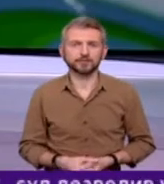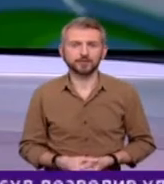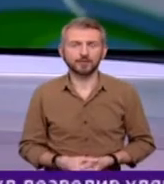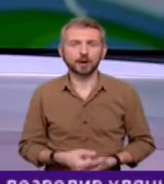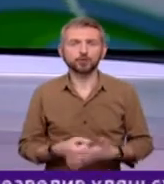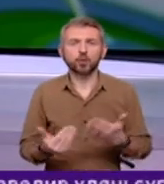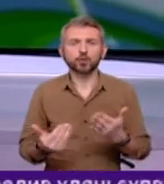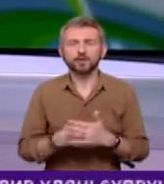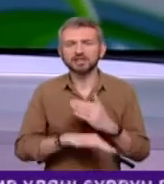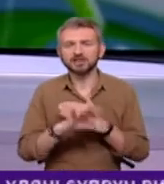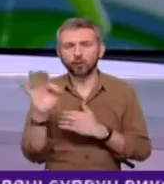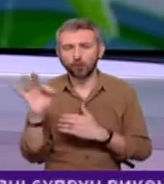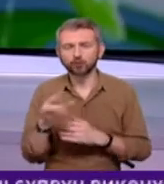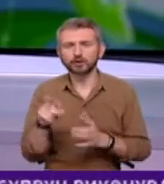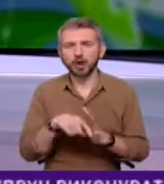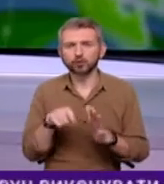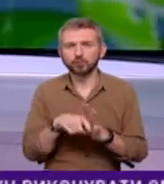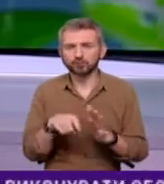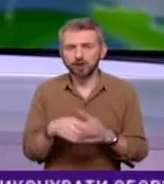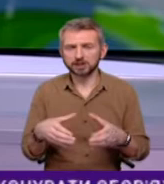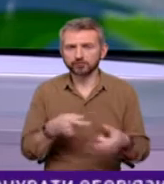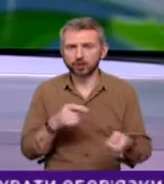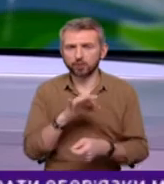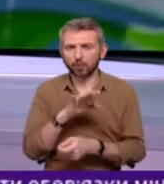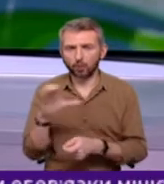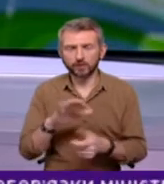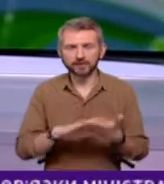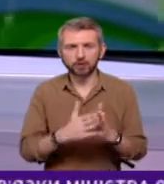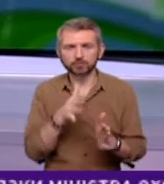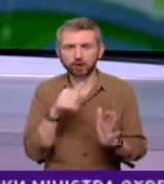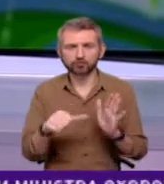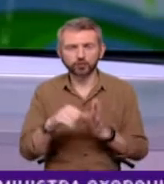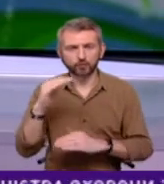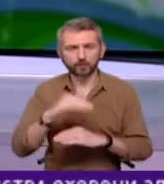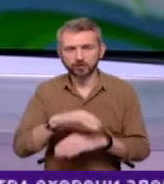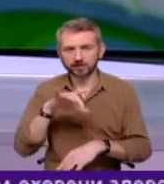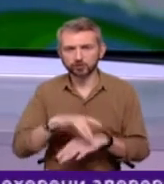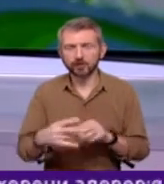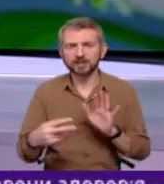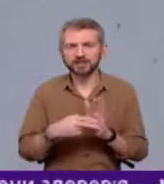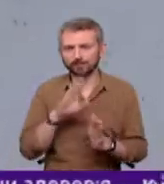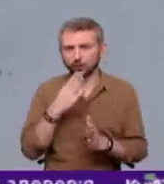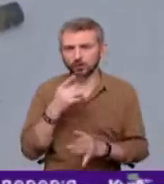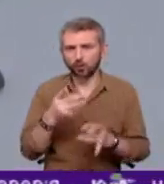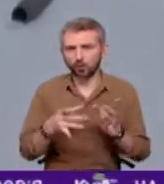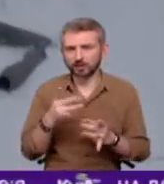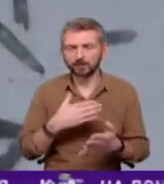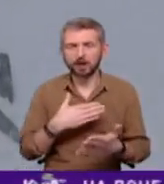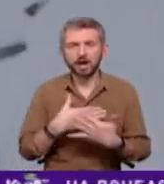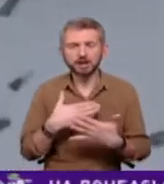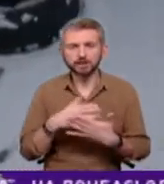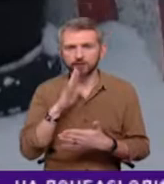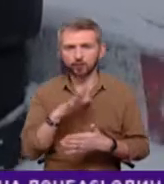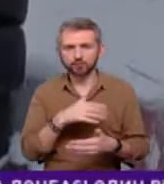До новин зі Східного фронту. На Донбасі у штабі ООС станом на 6 вечора зафіксували 7 ворожих обстрілів. Активність ворога була